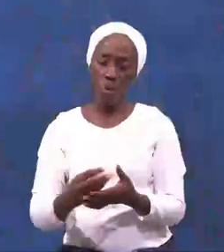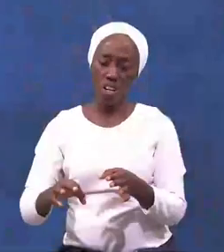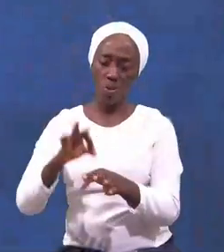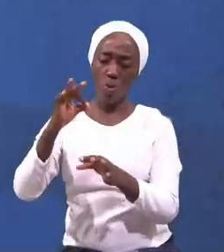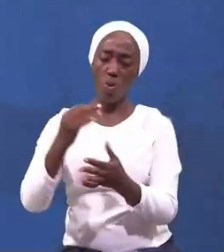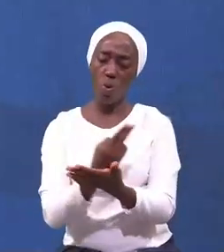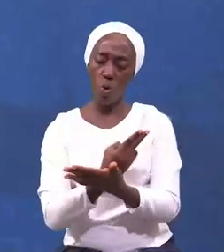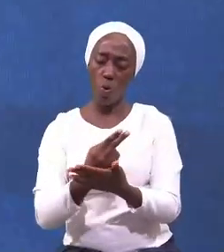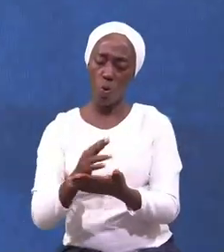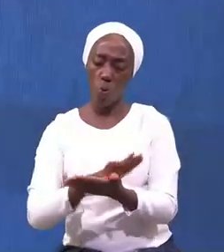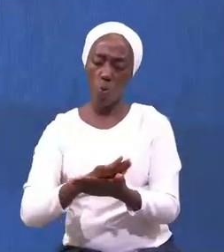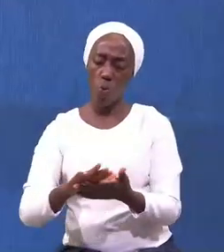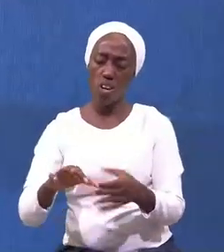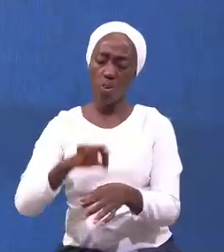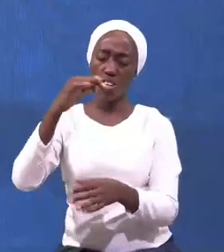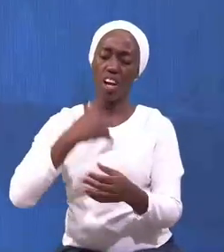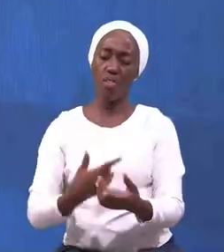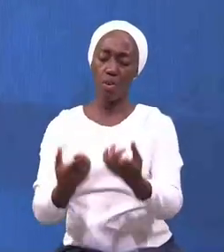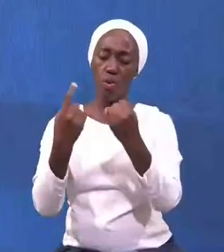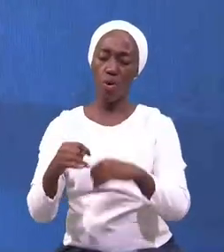Depuis que le Saint-Esprit est venu sur toi.